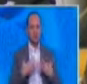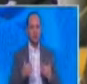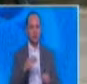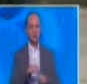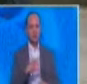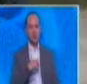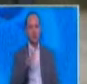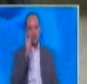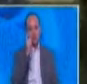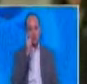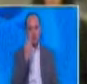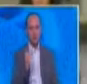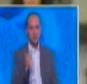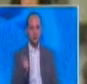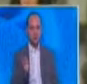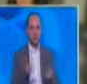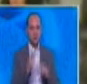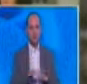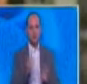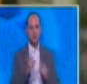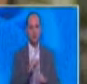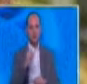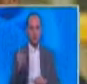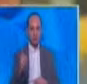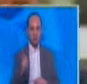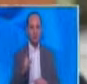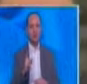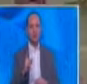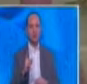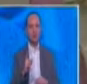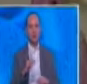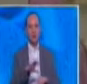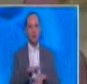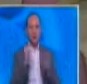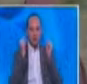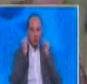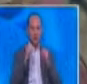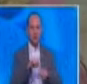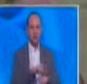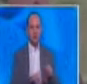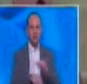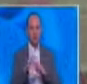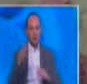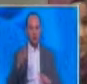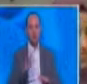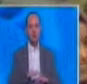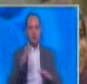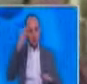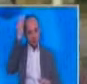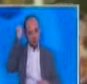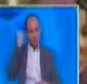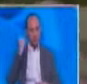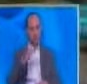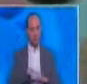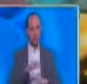için kendimize dikkat etmeye çalışıyoruz. Ne yapıyoruz? İşe giderken aksesuar takmıyoruz, saçımızı topluyoruz, küpedir,